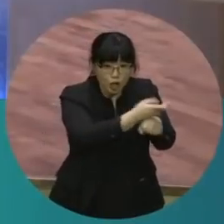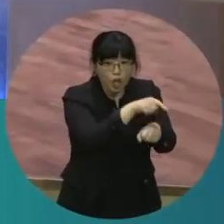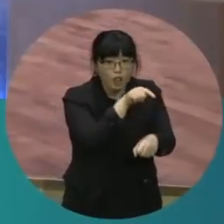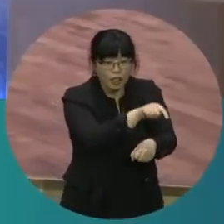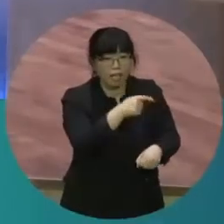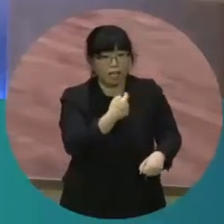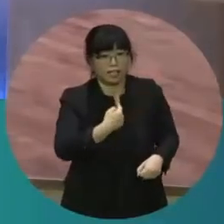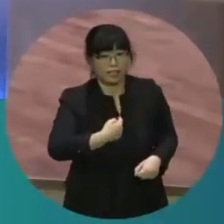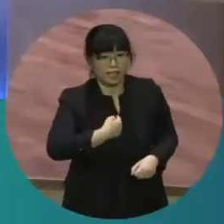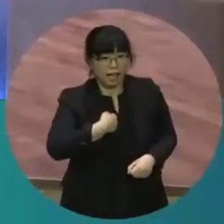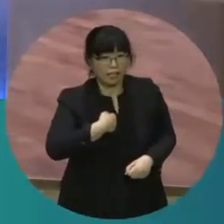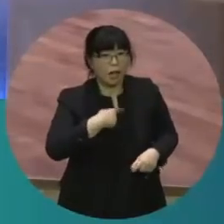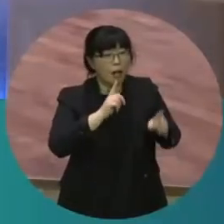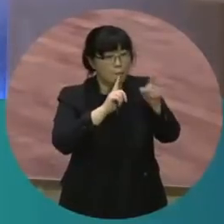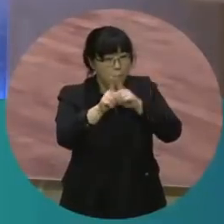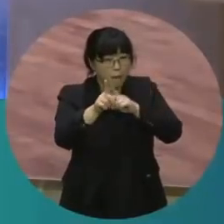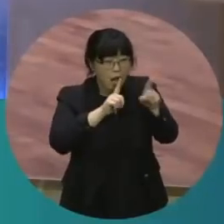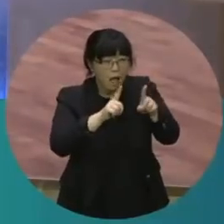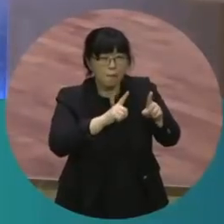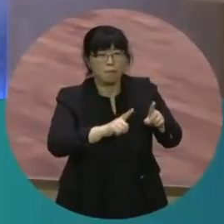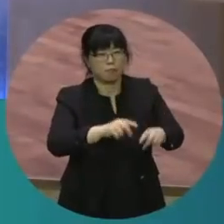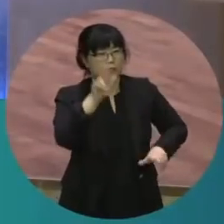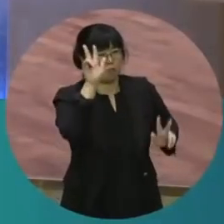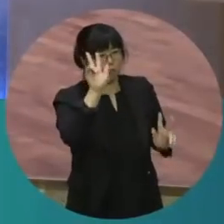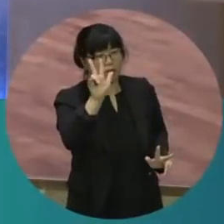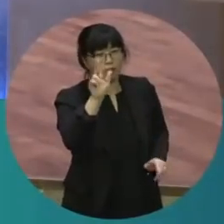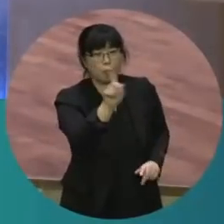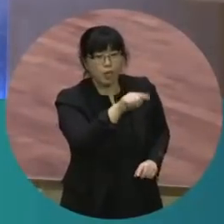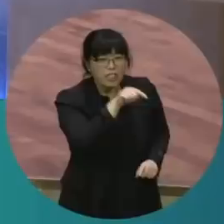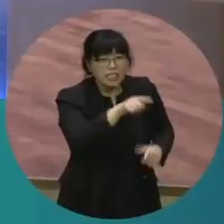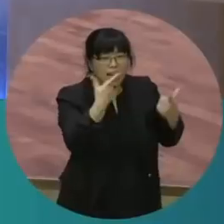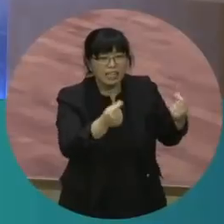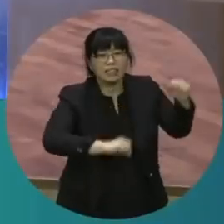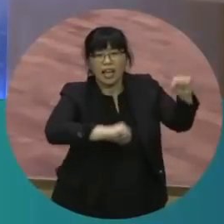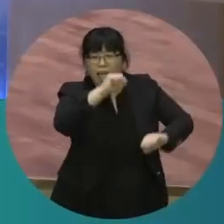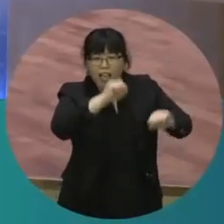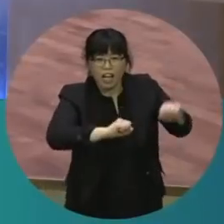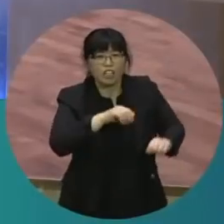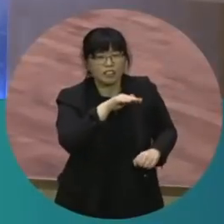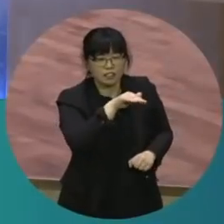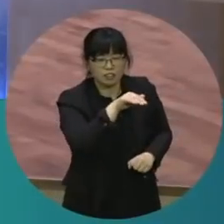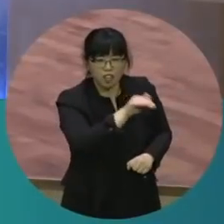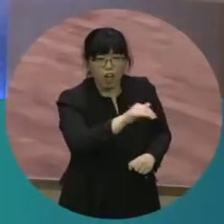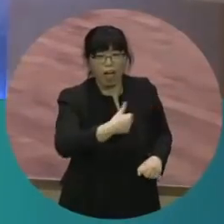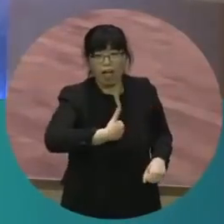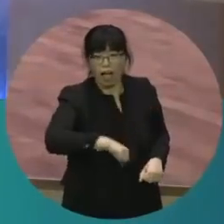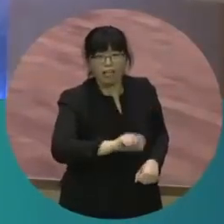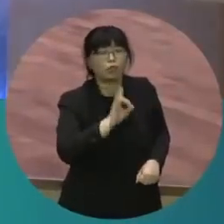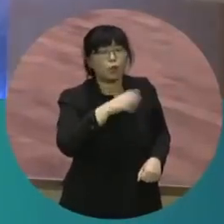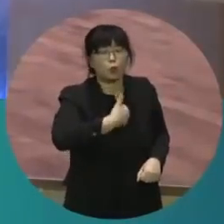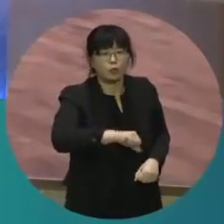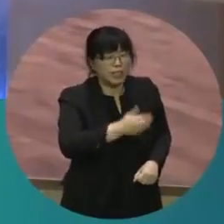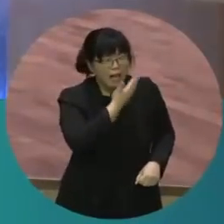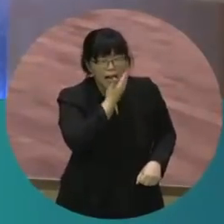내가 나를 가리켜 맹세하는 너가 이같이 행하여 너 아들 너 독자도 아끼지